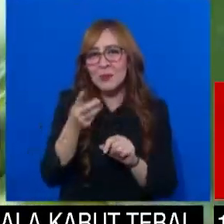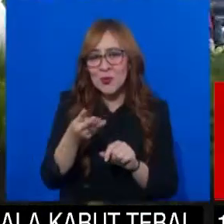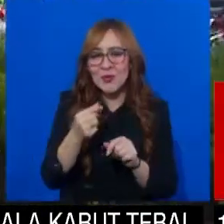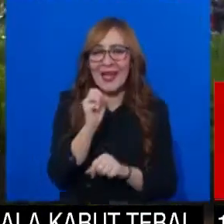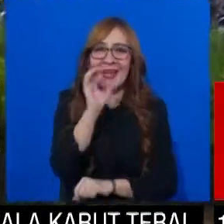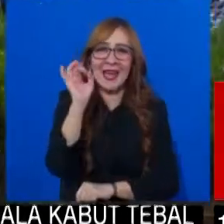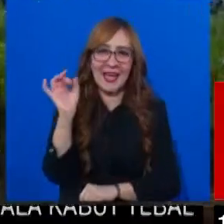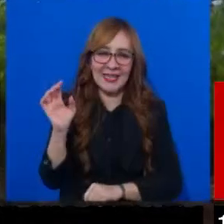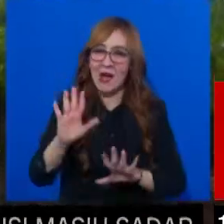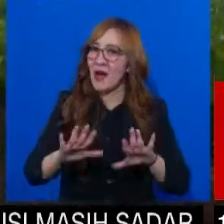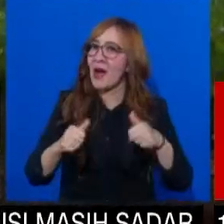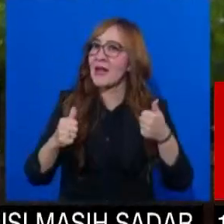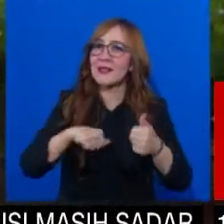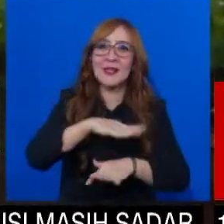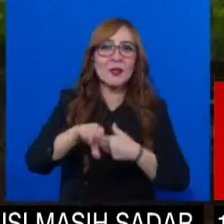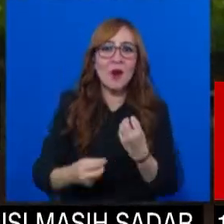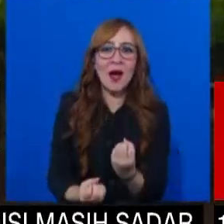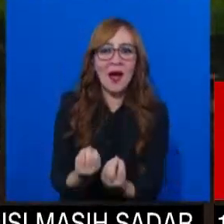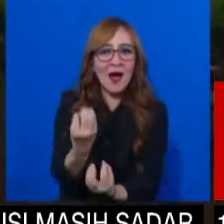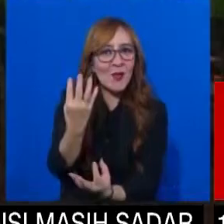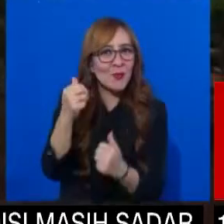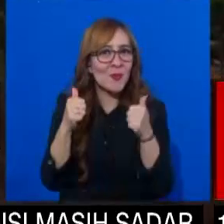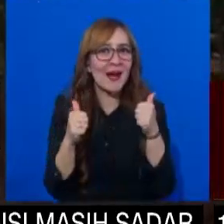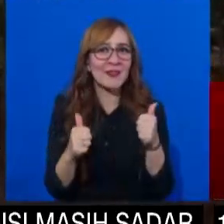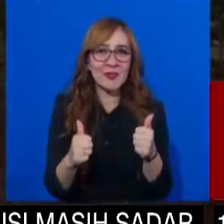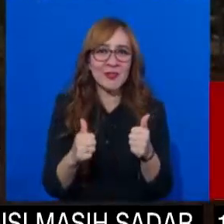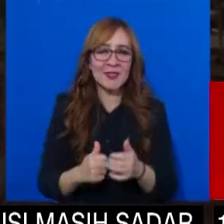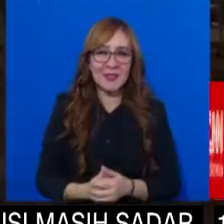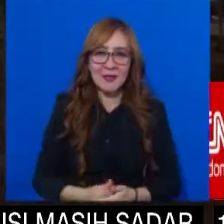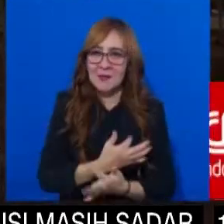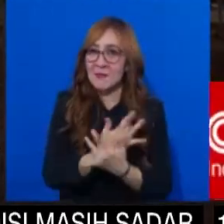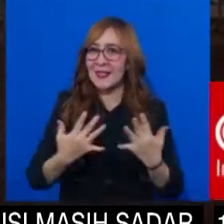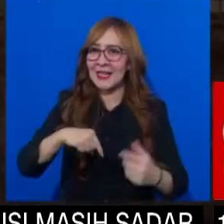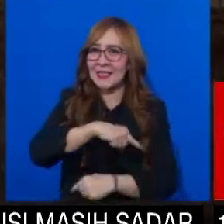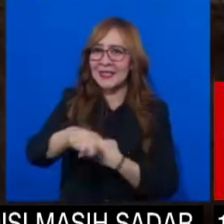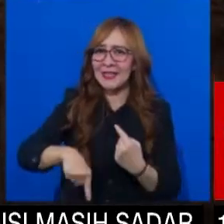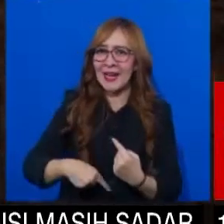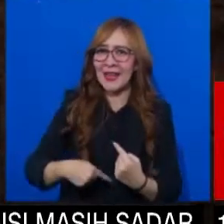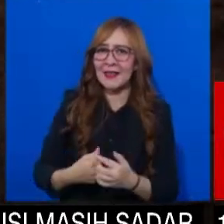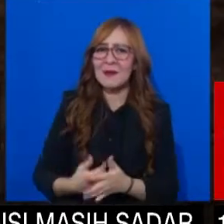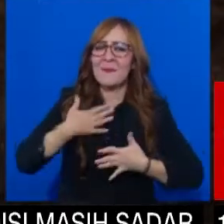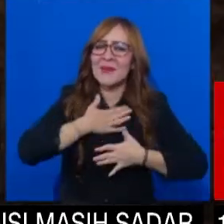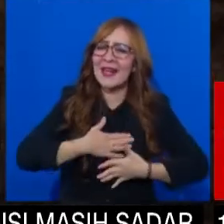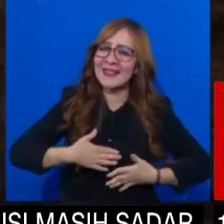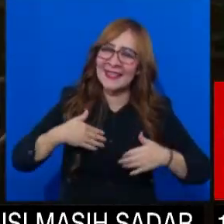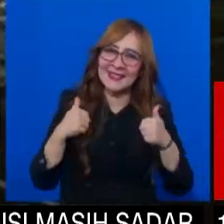Hasilnya semuanya tumbuh bahkan sampai berbuah. Masyarakat sekitar juga ikut merasakan hasilnya.